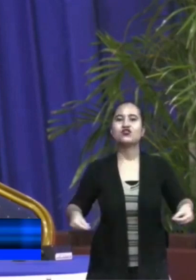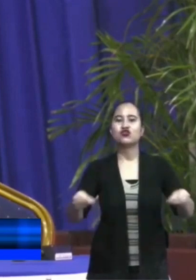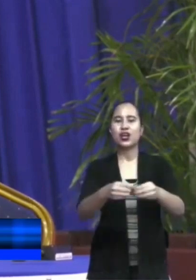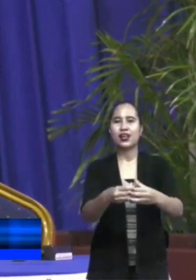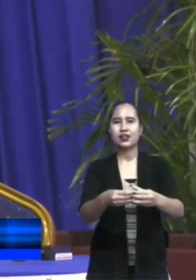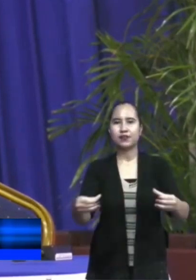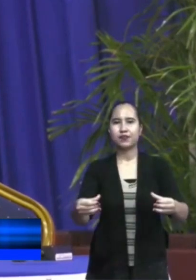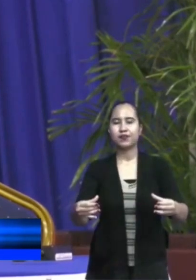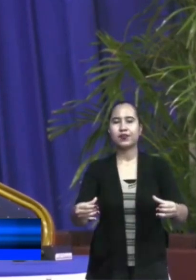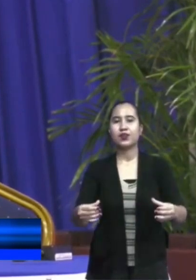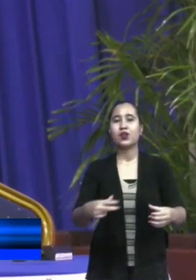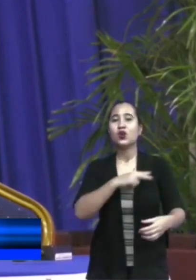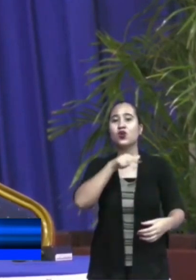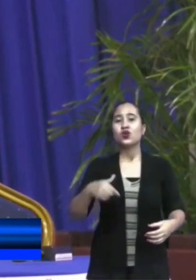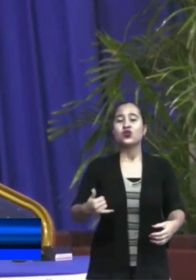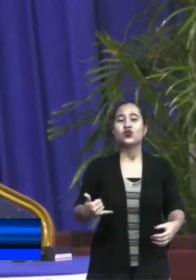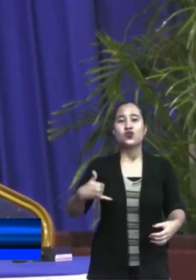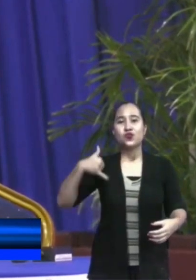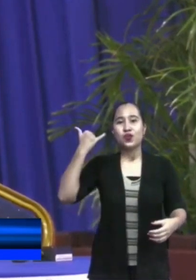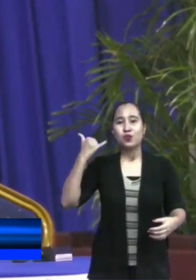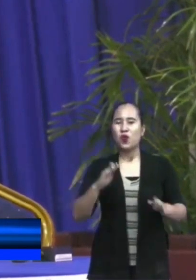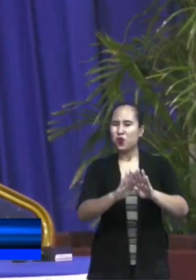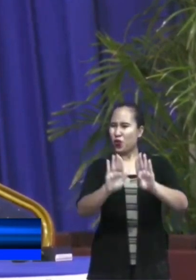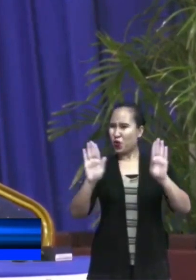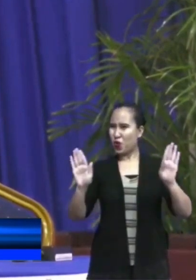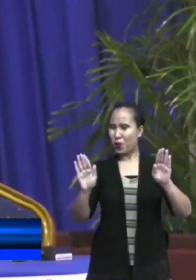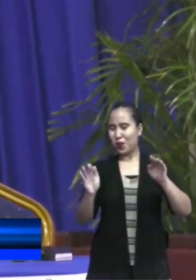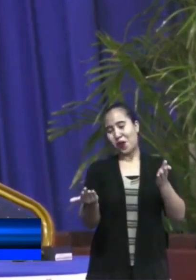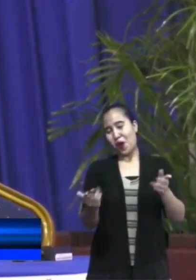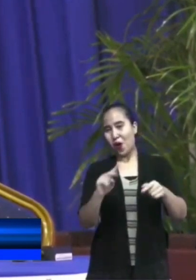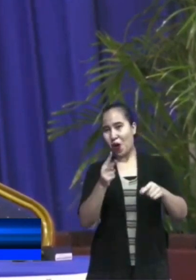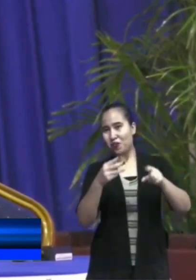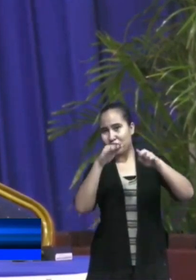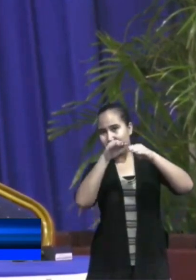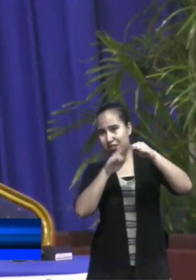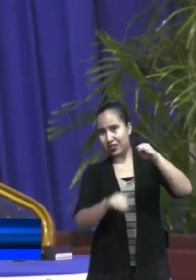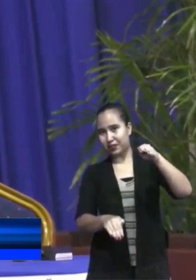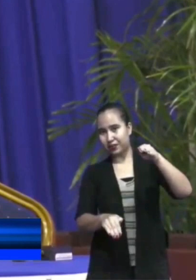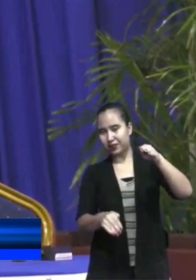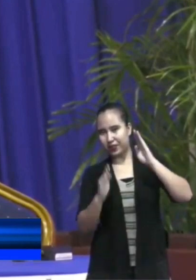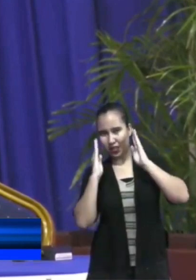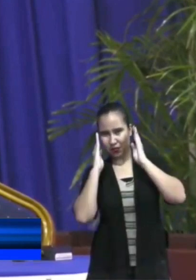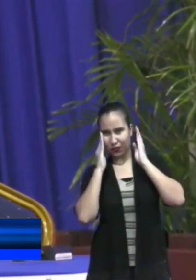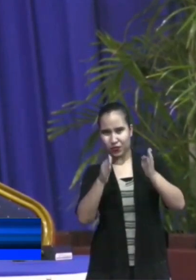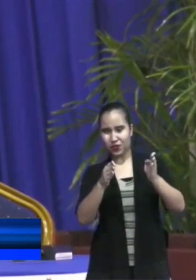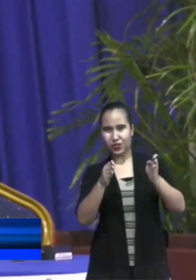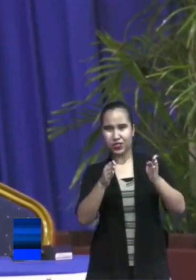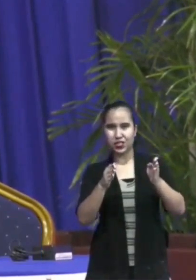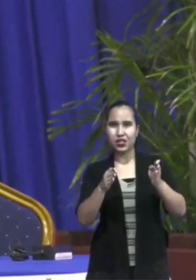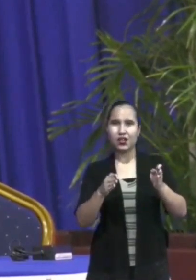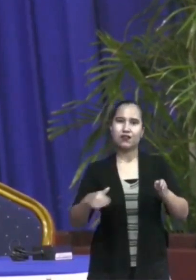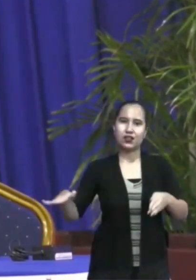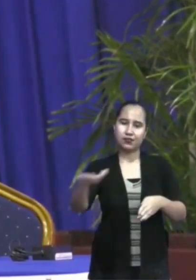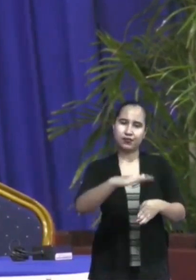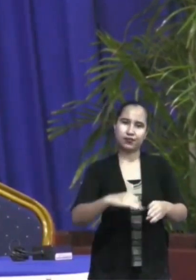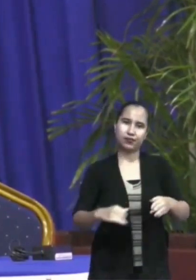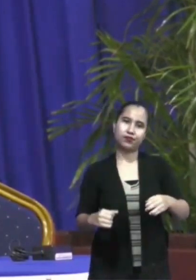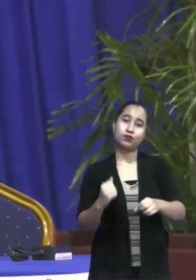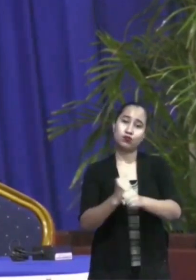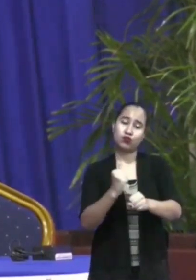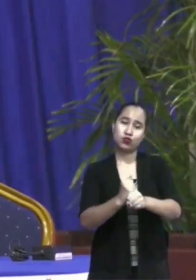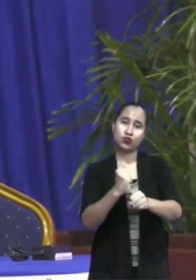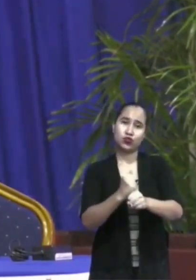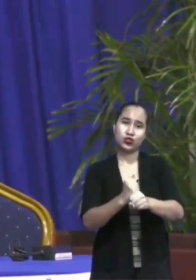dit zoveel als mogelijk voorkomen of beperken. Vandaar dat er een focus is op het stimuleren van lokale productie om de werkgelegenheid